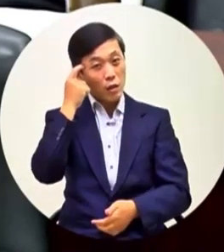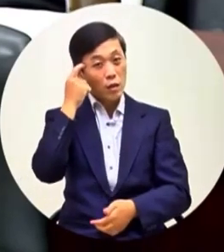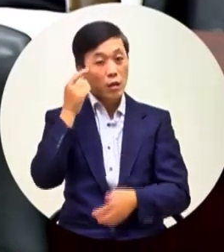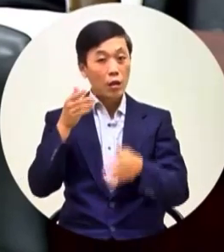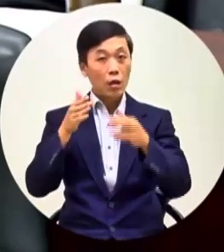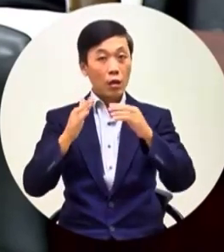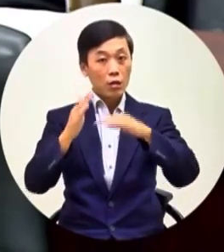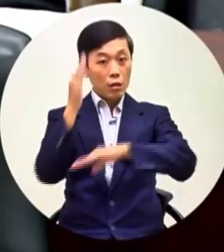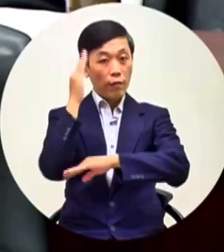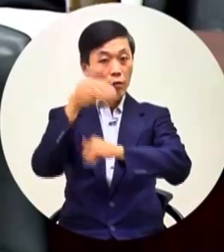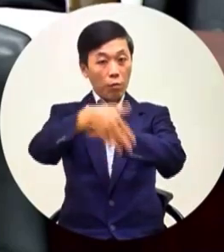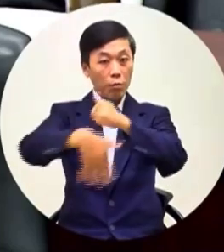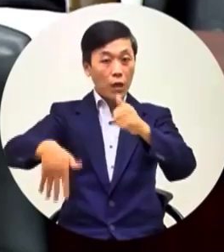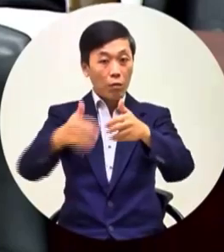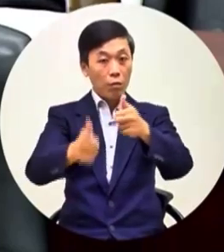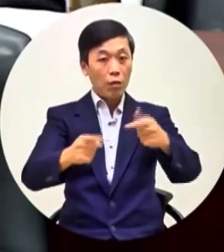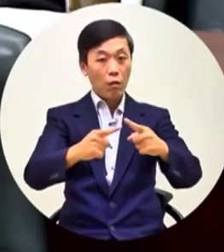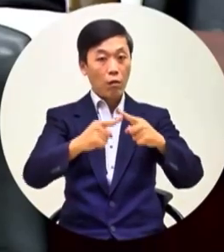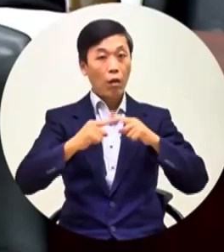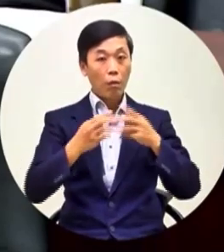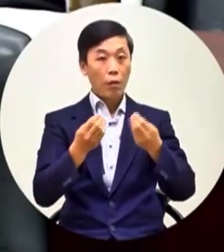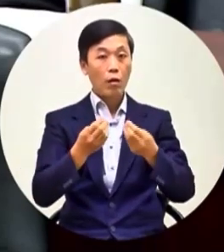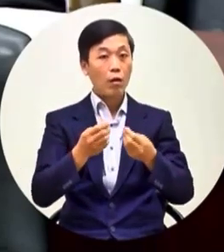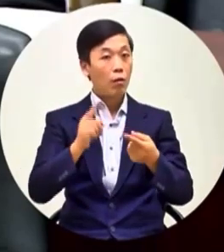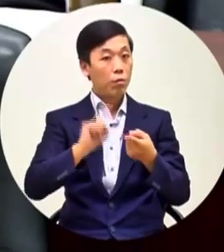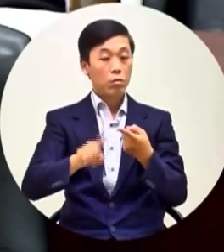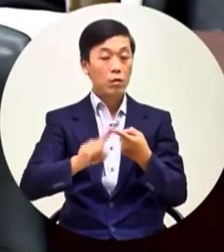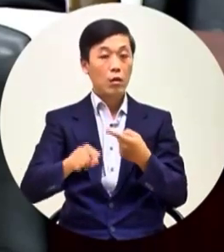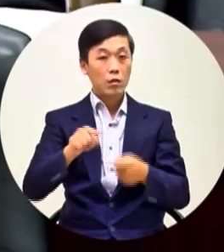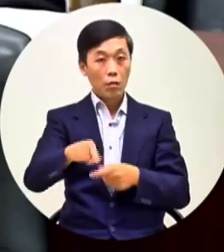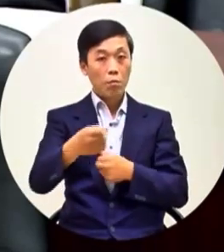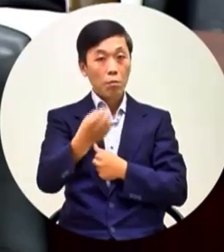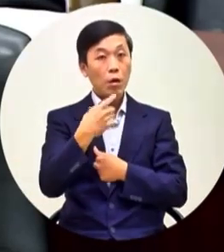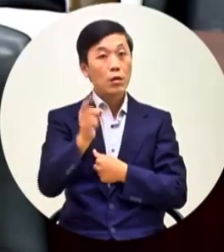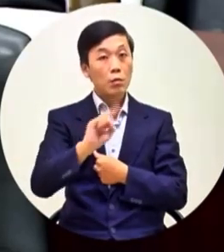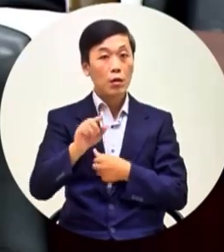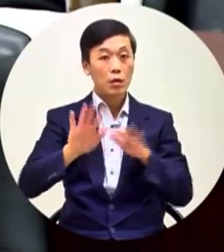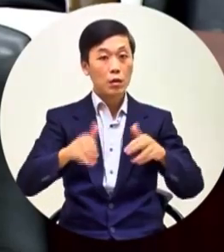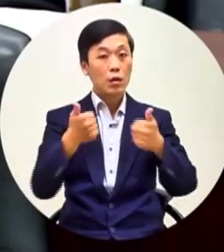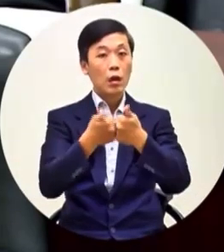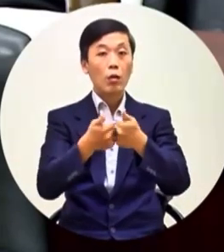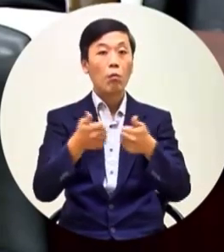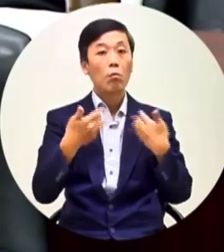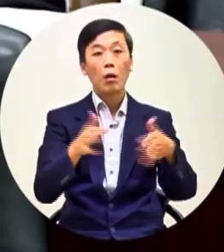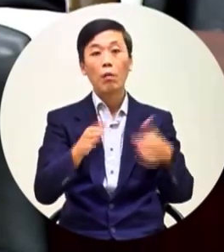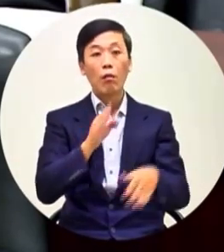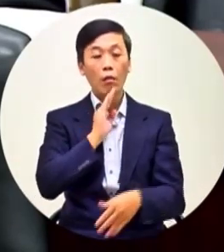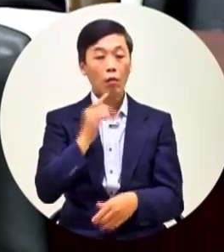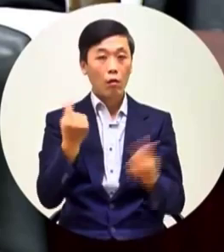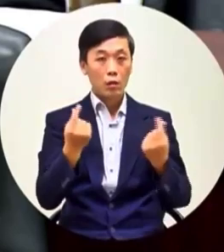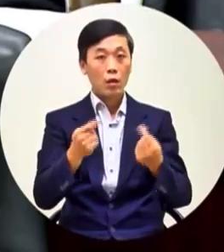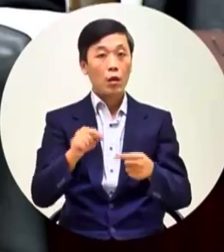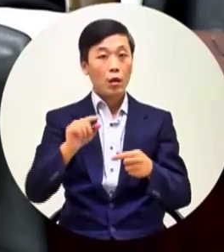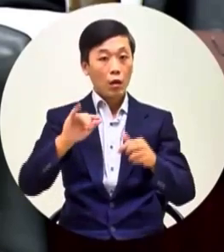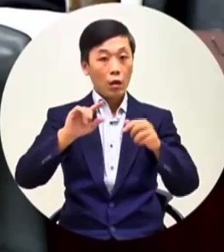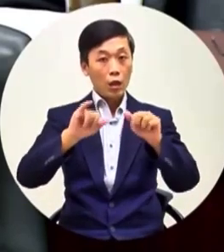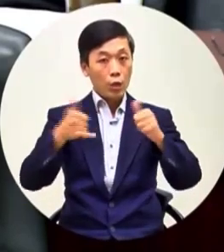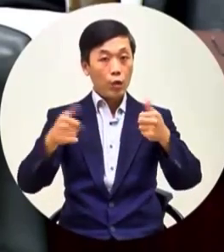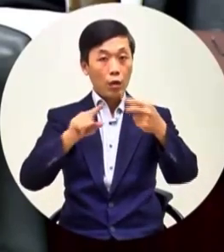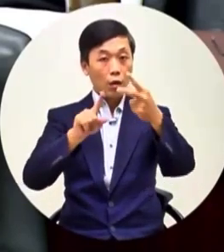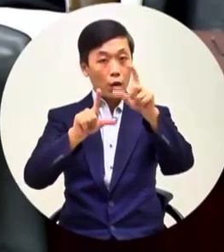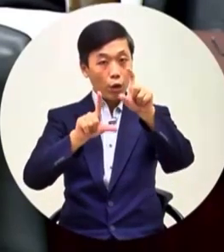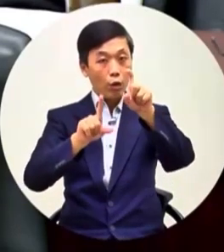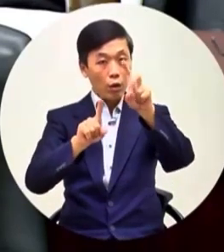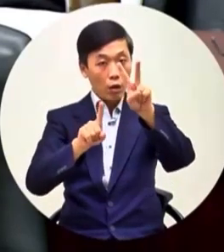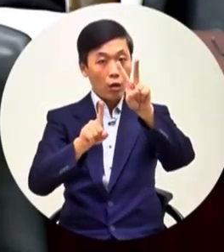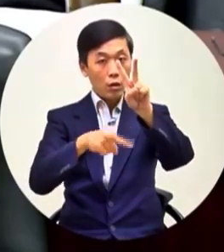就没有出来列席啊。这个是不是就已经告诉我们今天不要开会的意思？那62位议员，还有从山上下来